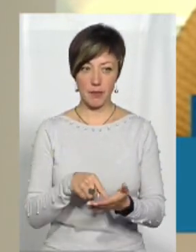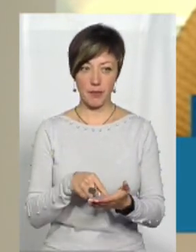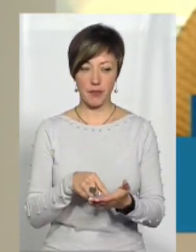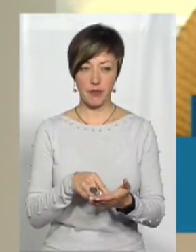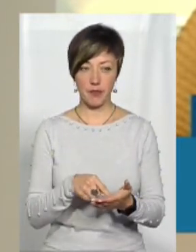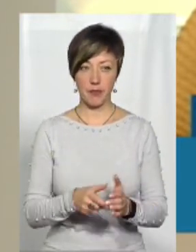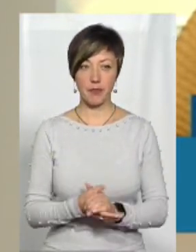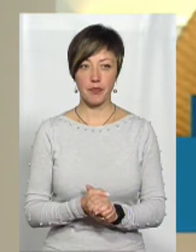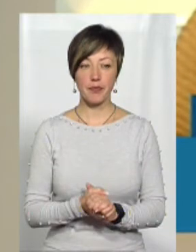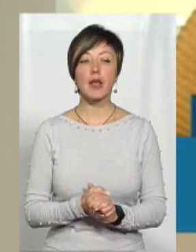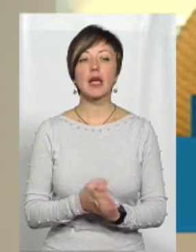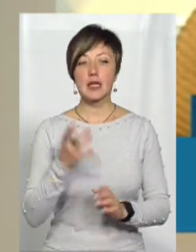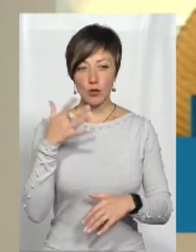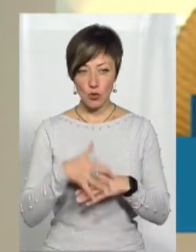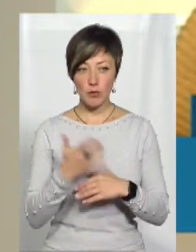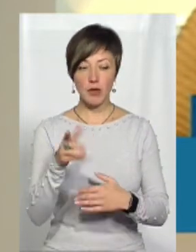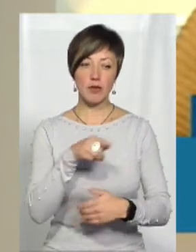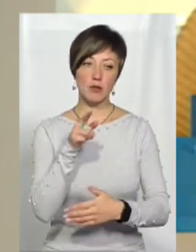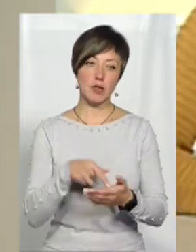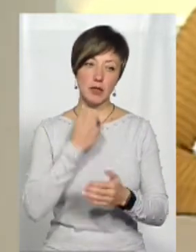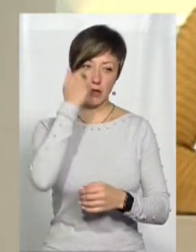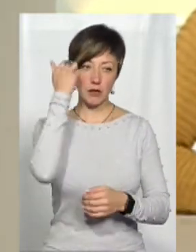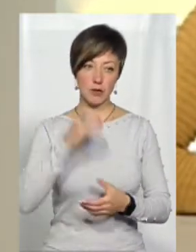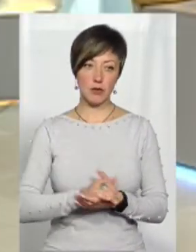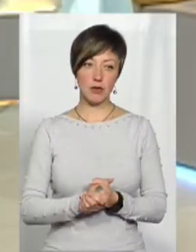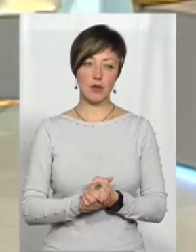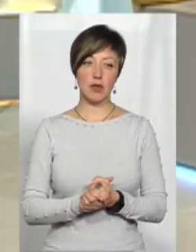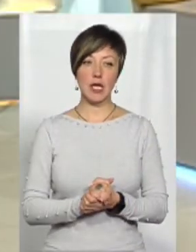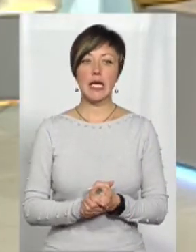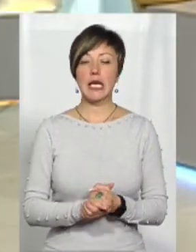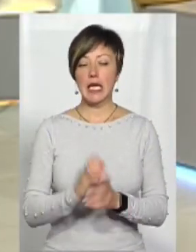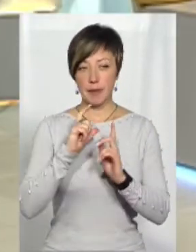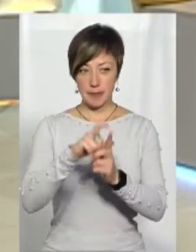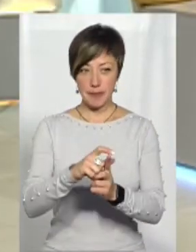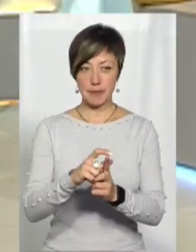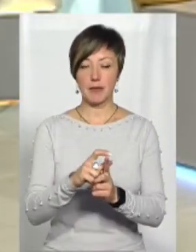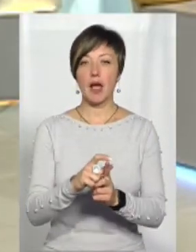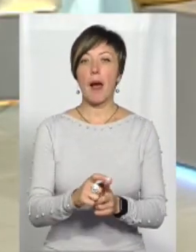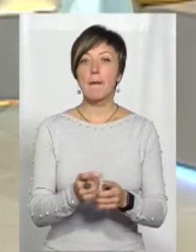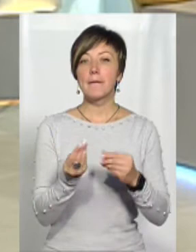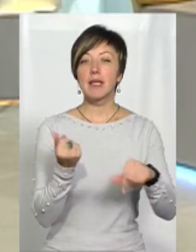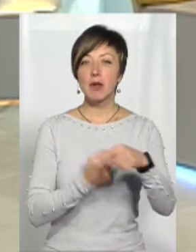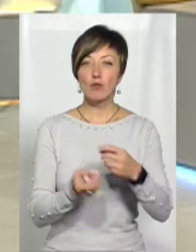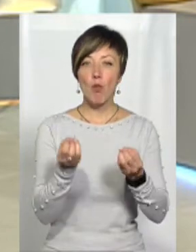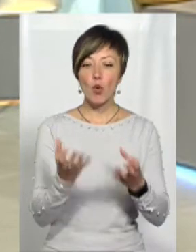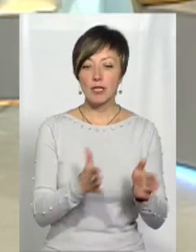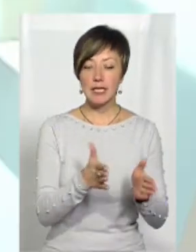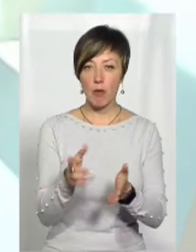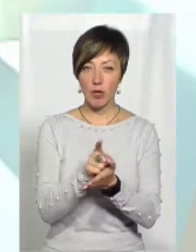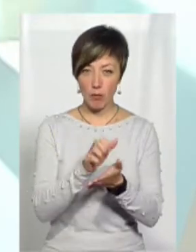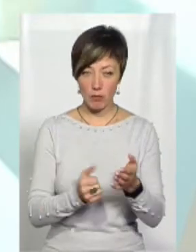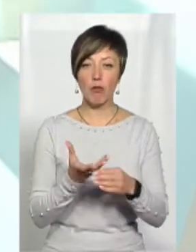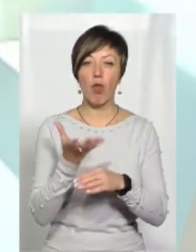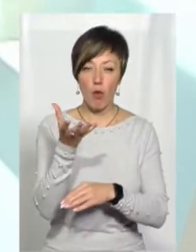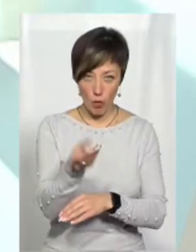Вони платять податки. Ага, зрозуміло, дякуємо. Підприємці спрощеної системи оподаткування платять податки,